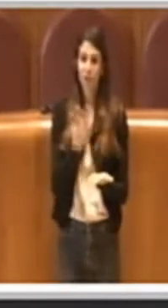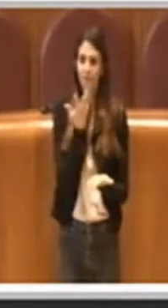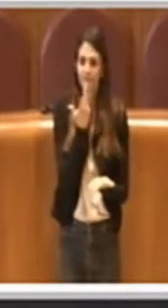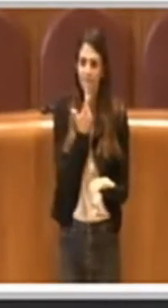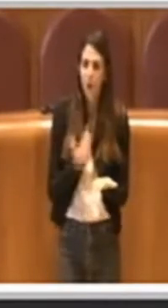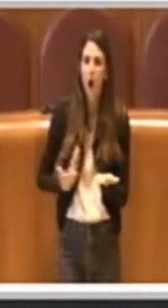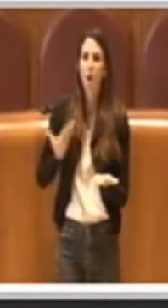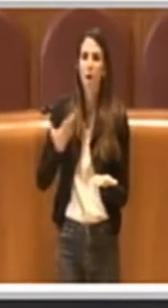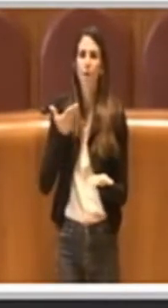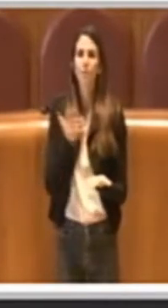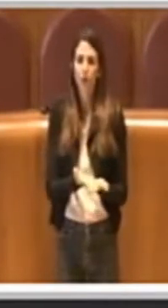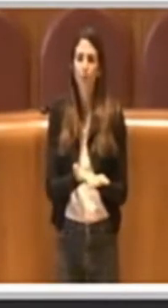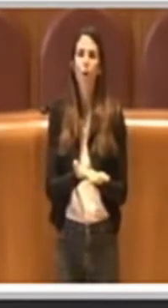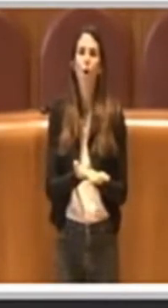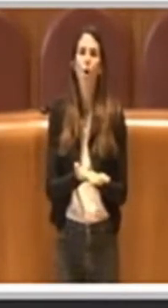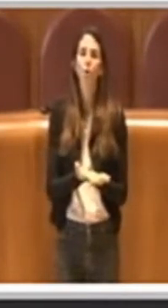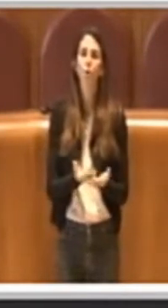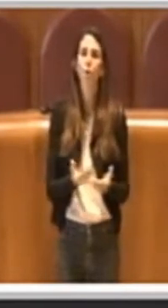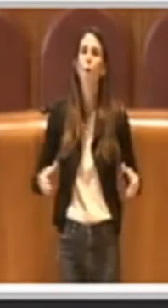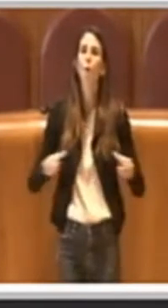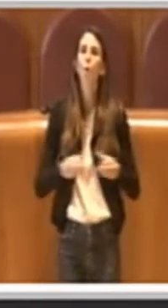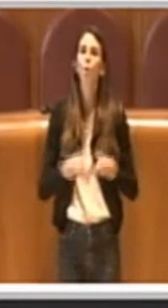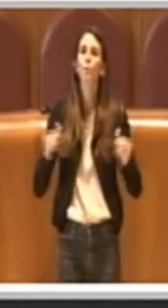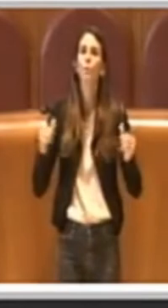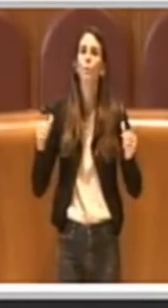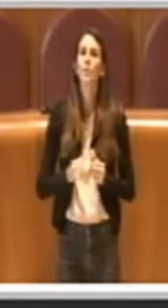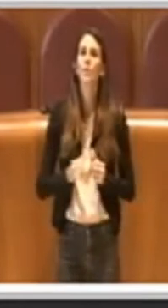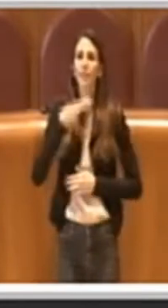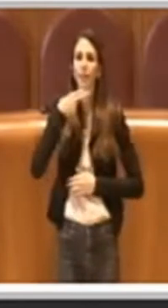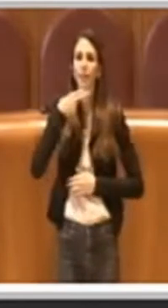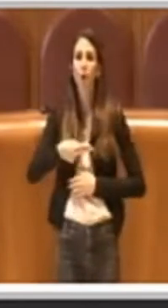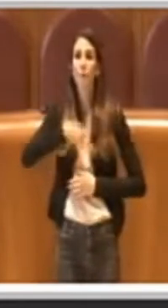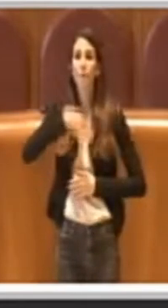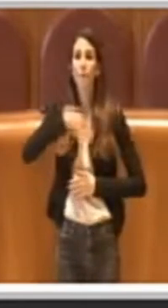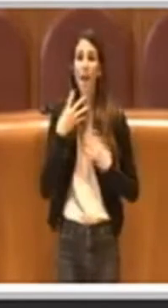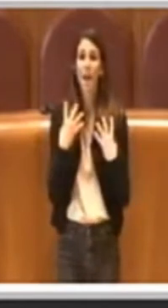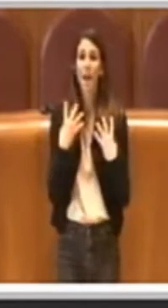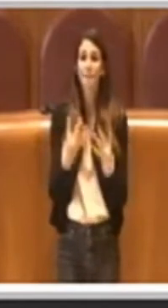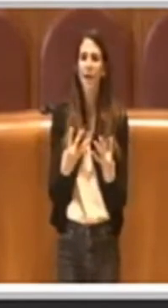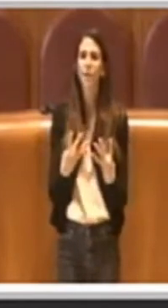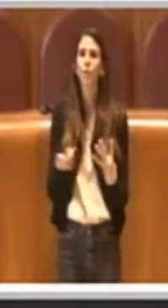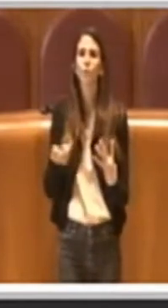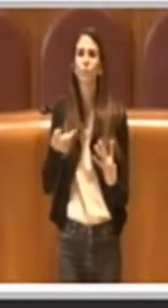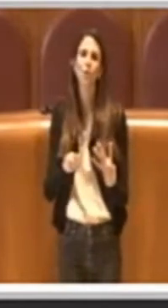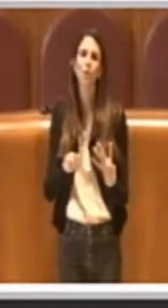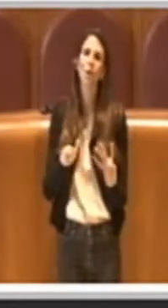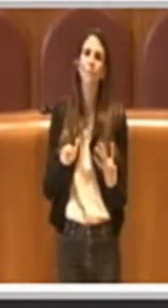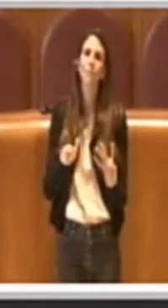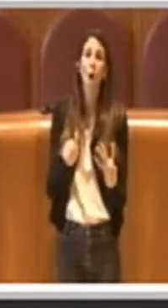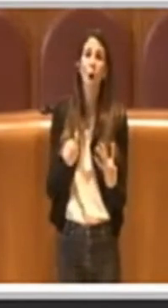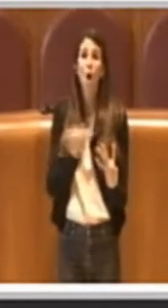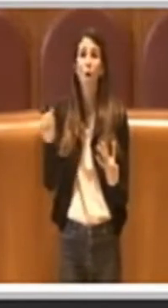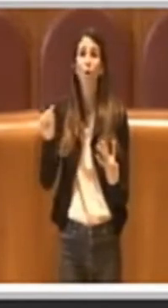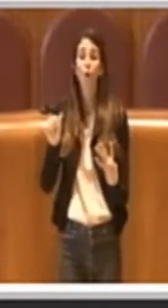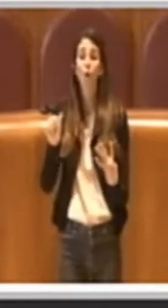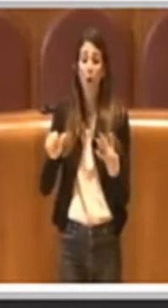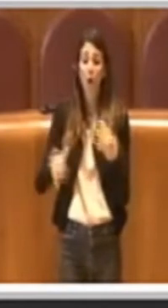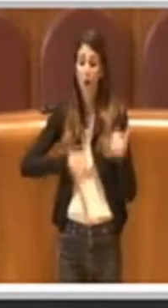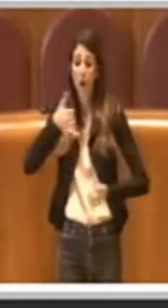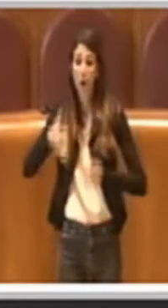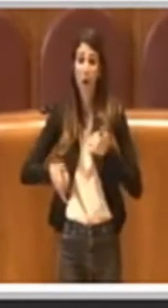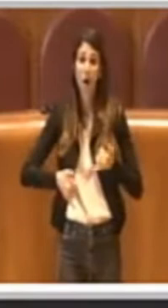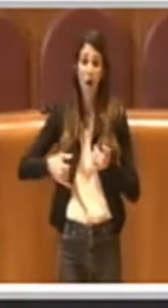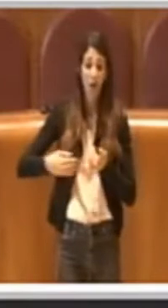che lo hanno sviluppato sia pa come che in realtà non è una mera pista ciclabile non è o meno denaro ciclabile ma un'occasione